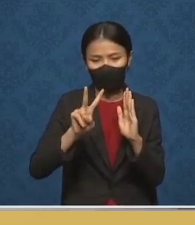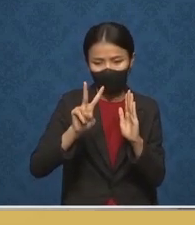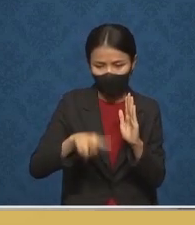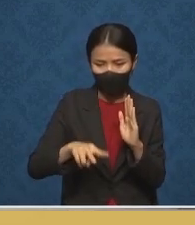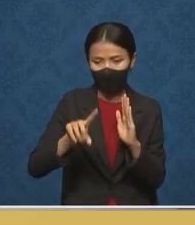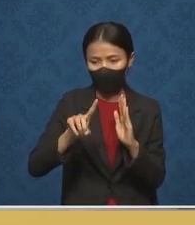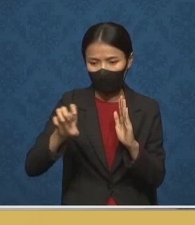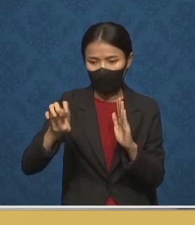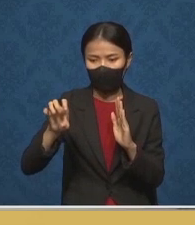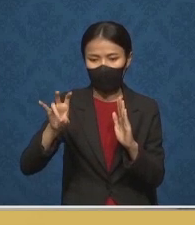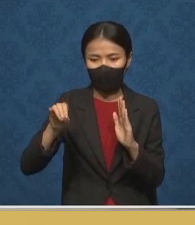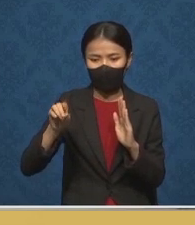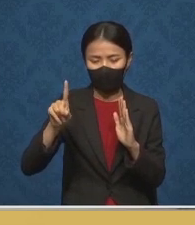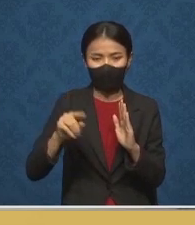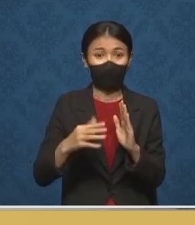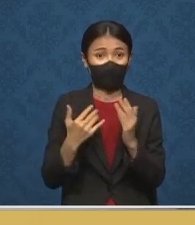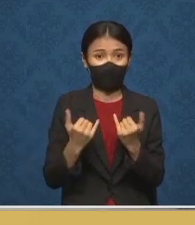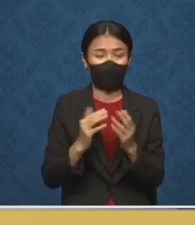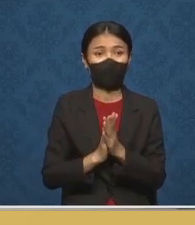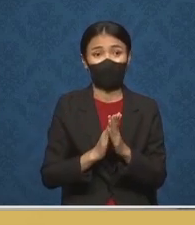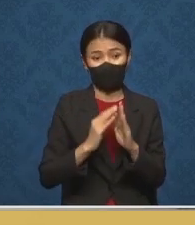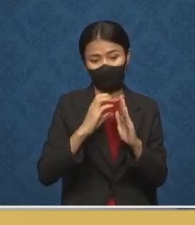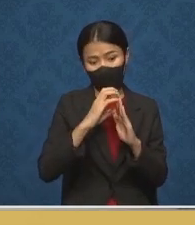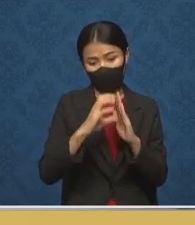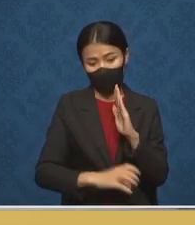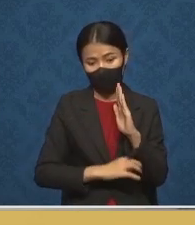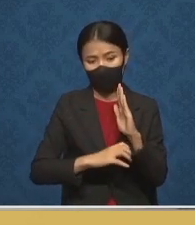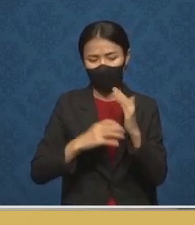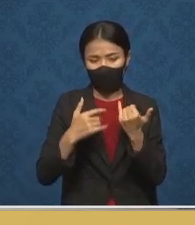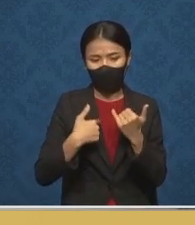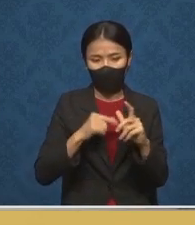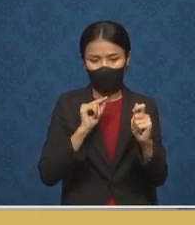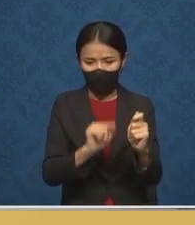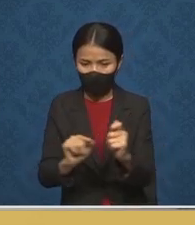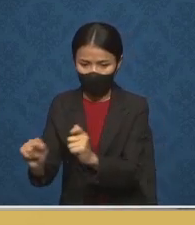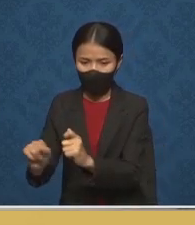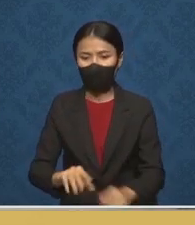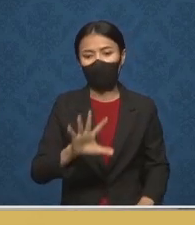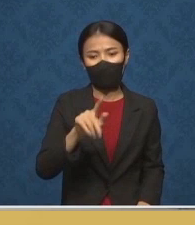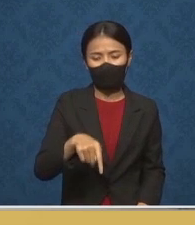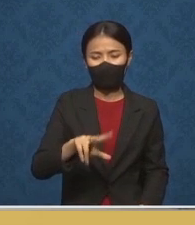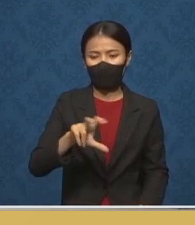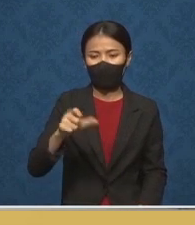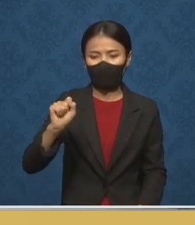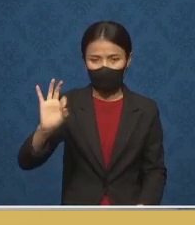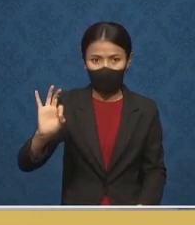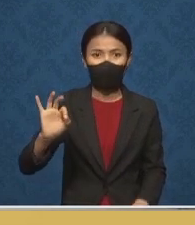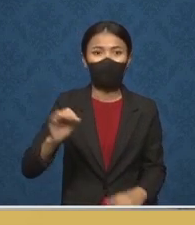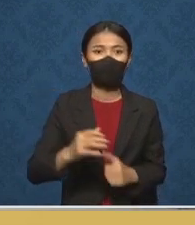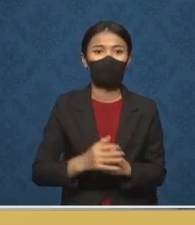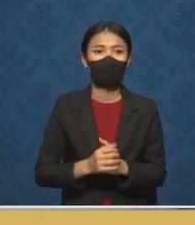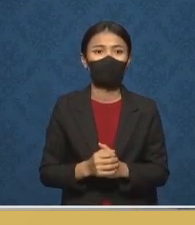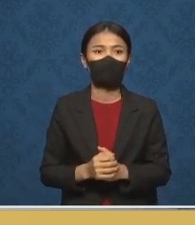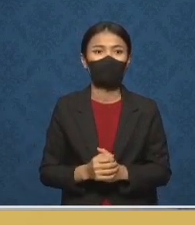2,171 หน่วยส่วนภูมิภาคที่ไปอยู่อำเภอเนี่ย 5,319 หน่วยเพิ่นกรรมาธิ